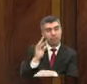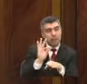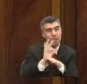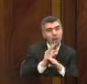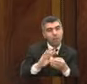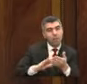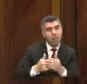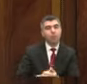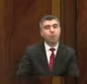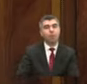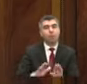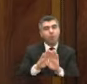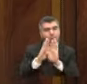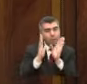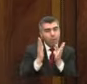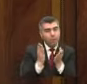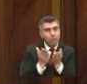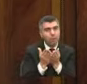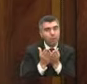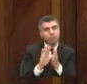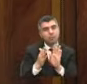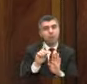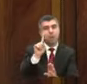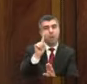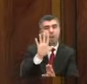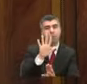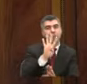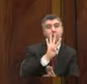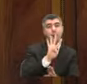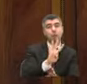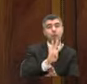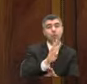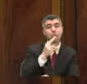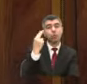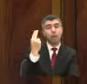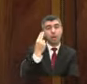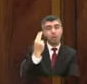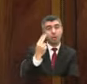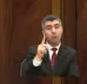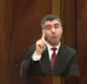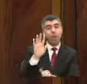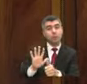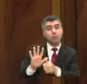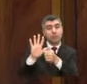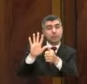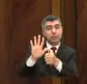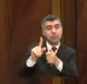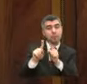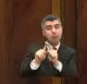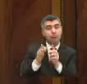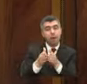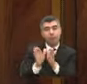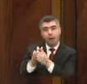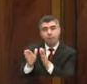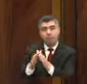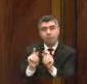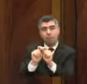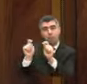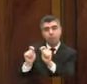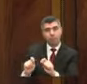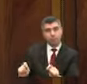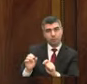حالياً ما مجموعه من 145 مؤسسة جامعية، 61 مؤسسة ذات ولوج مفتوح، 84 مؤسسة ذات ولوج